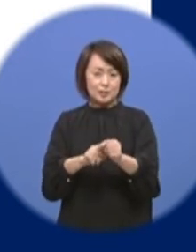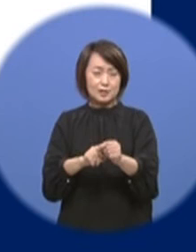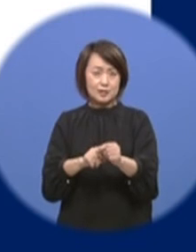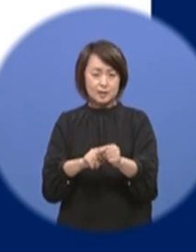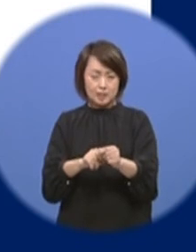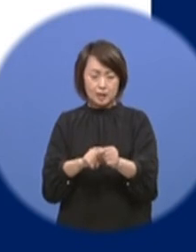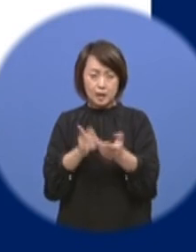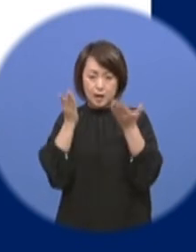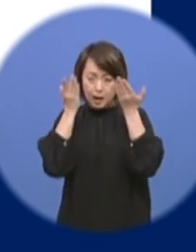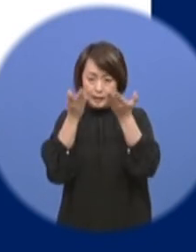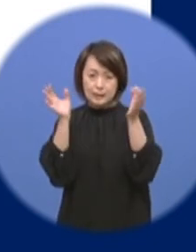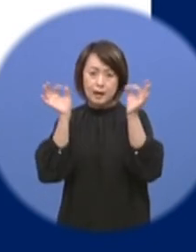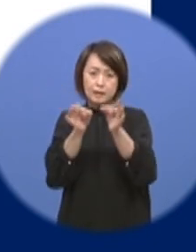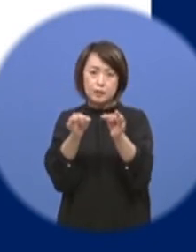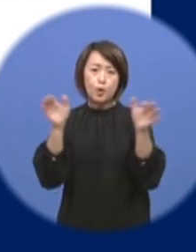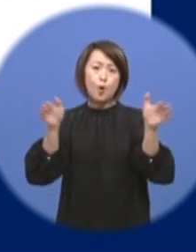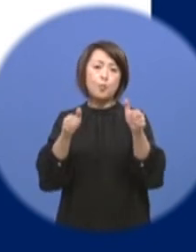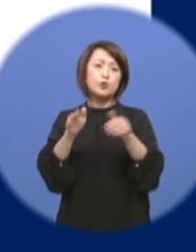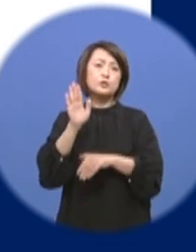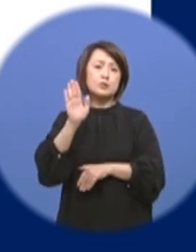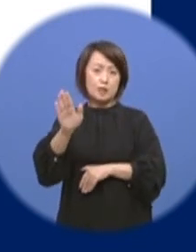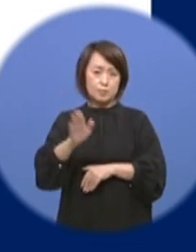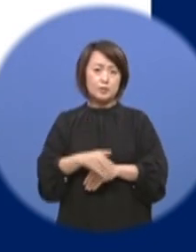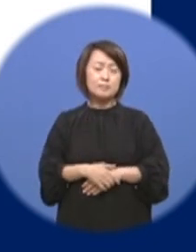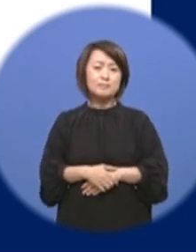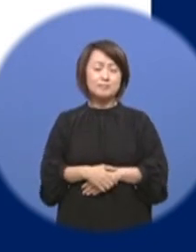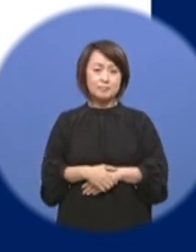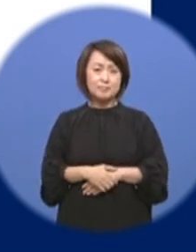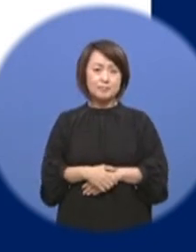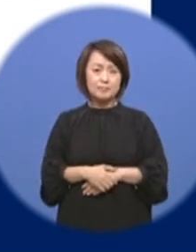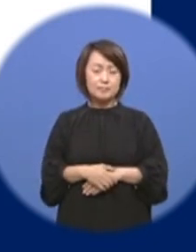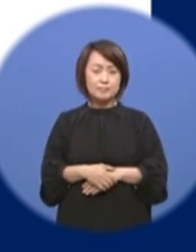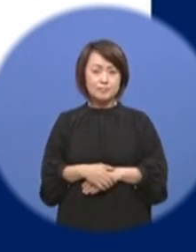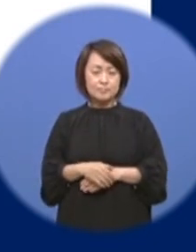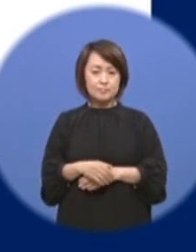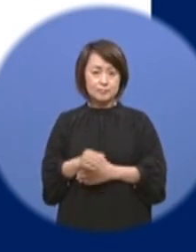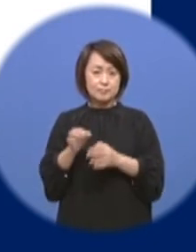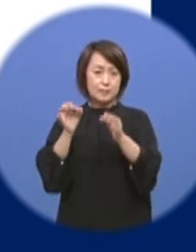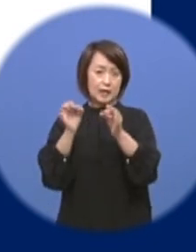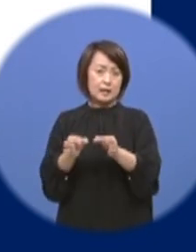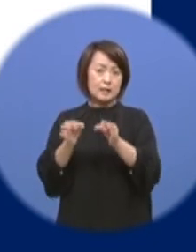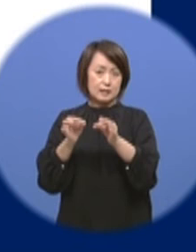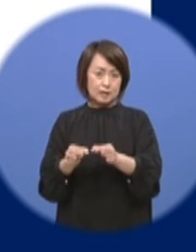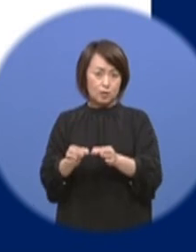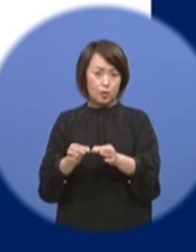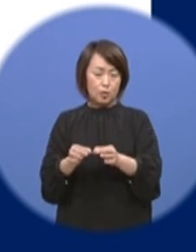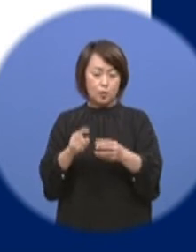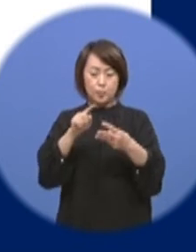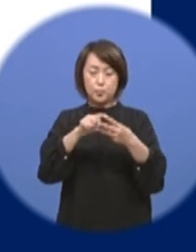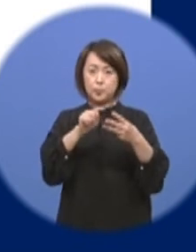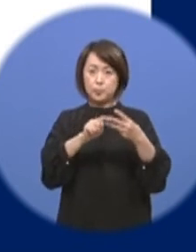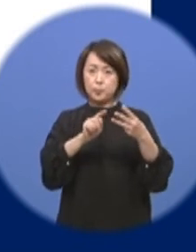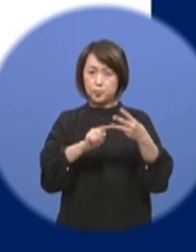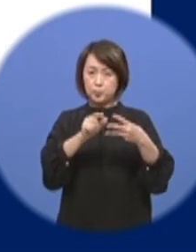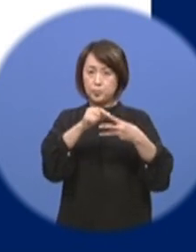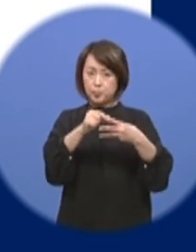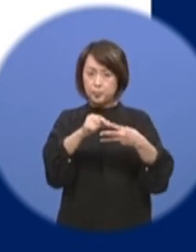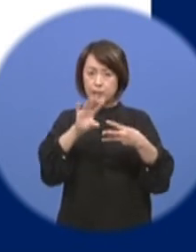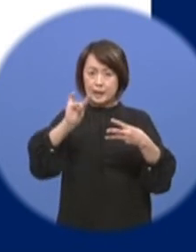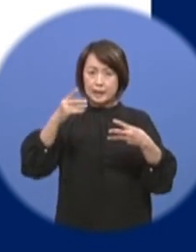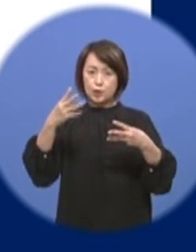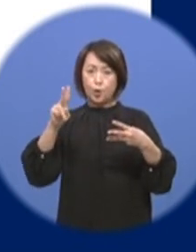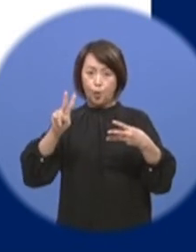危機義援金を募集しています振込先は紀陽銀行県庁支店普通口座